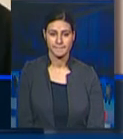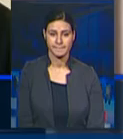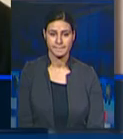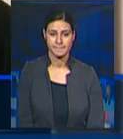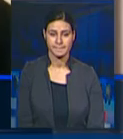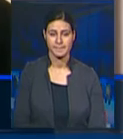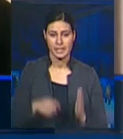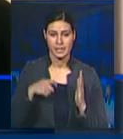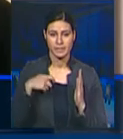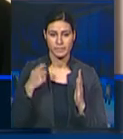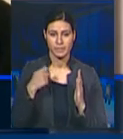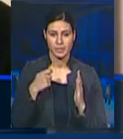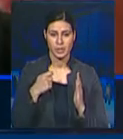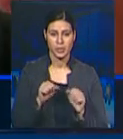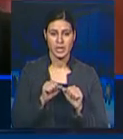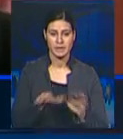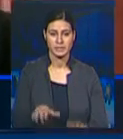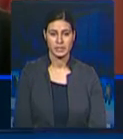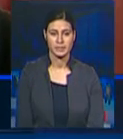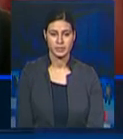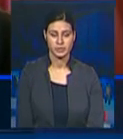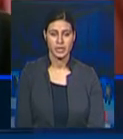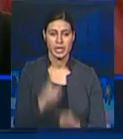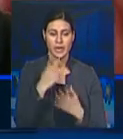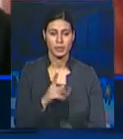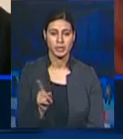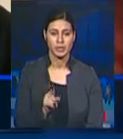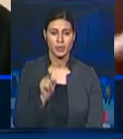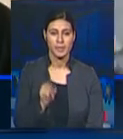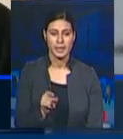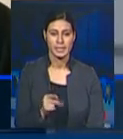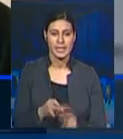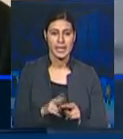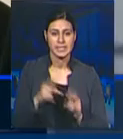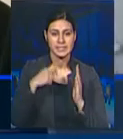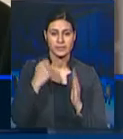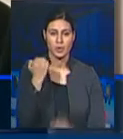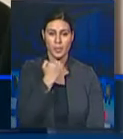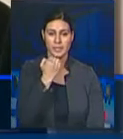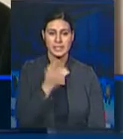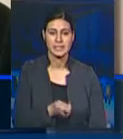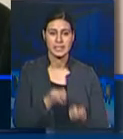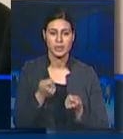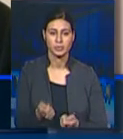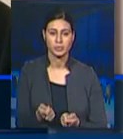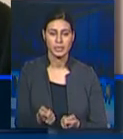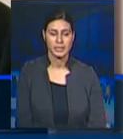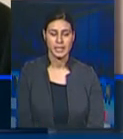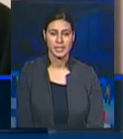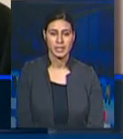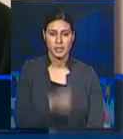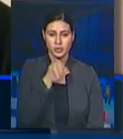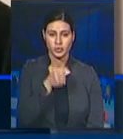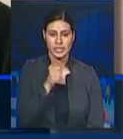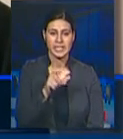ამ ვიდეო ასეს გავრცელება. იმას გამოიხატა რომ მან ეს ვიდეო მასალა წარუდგინა